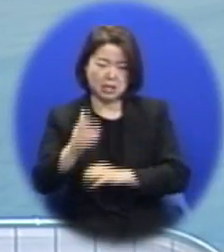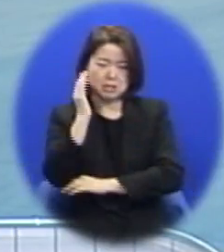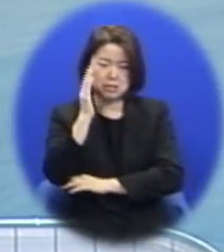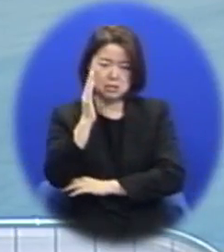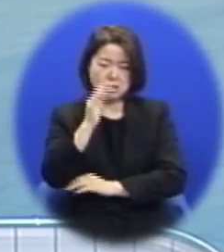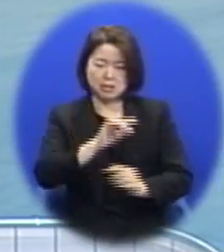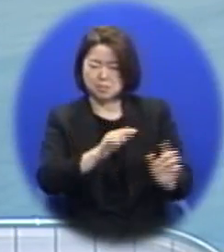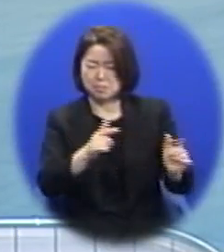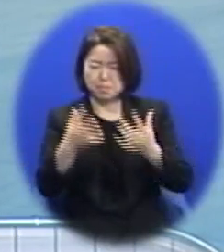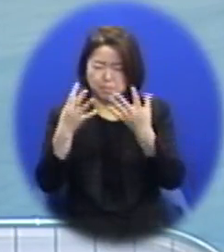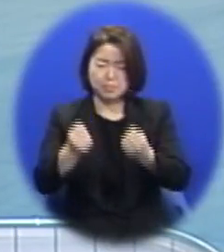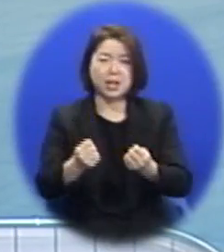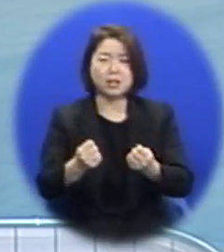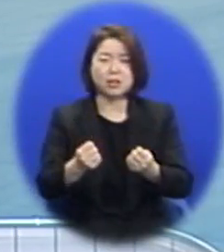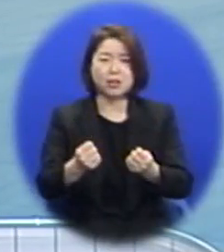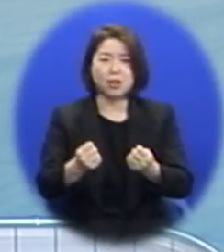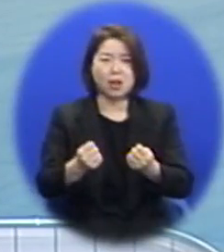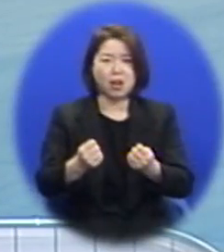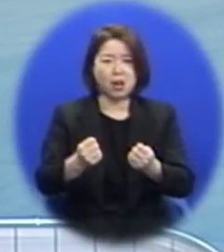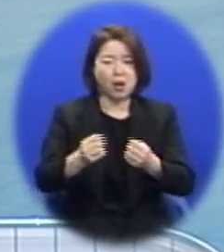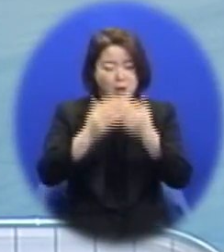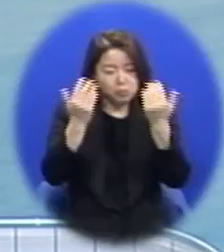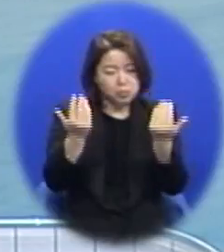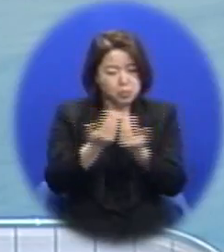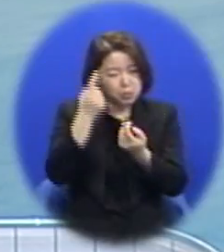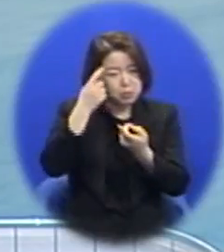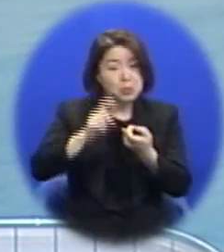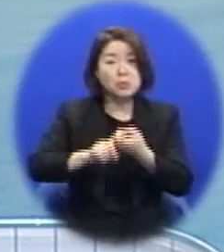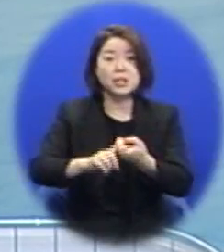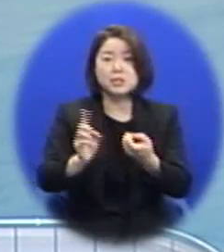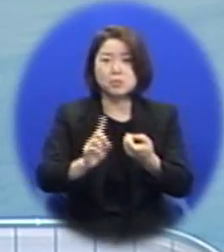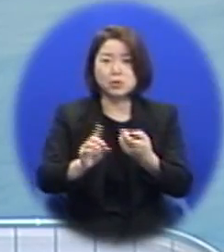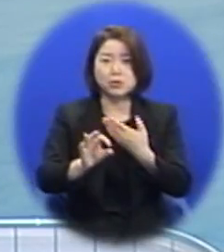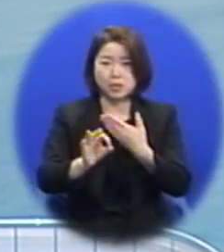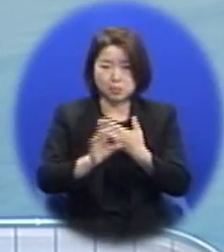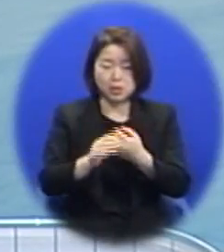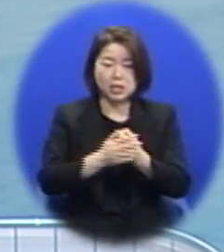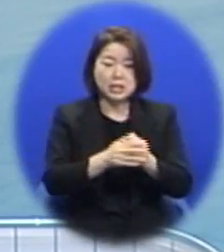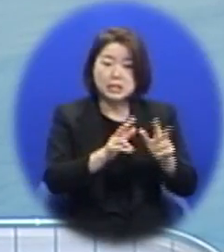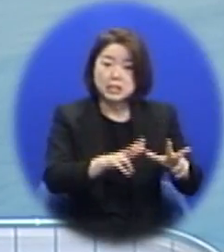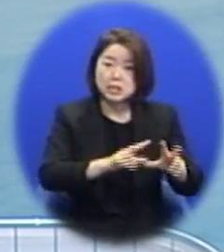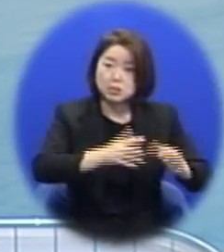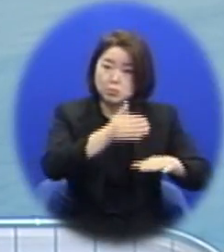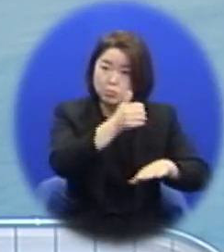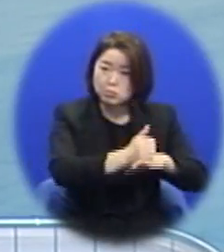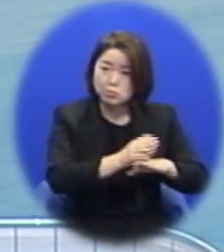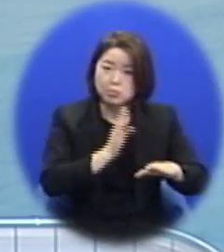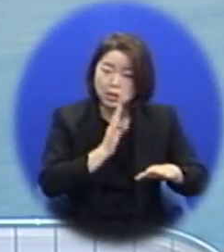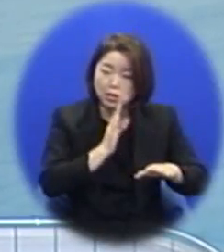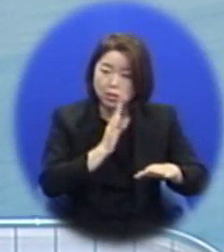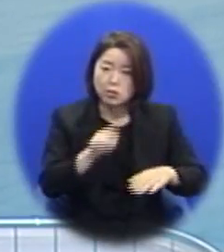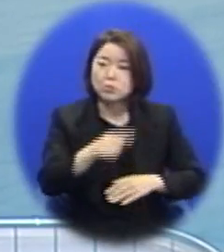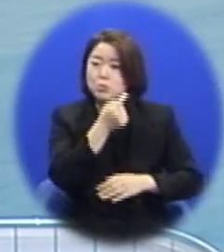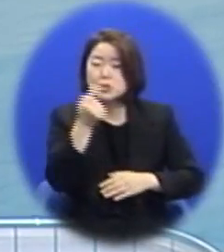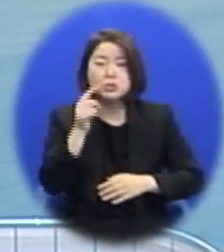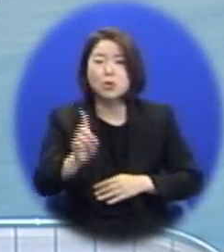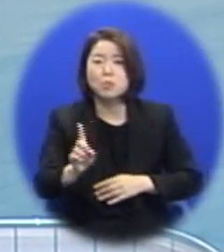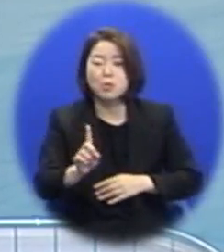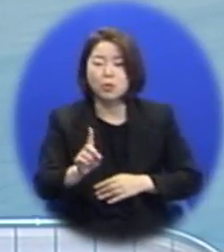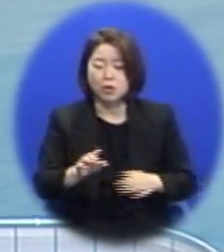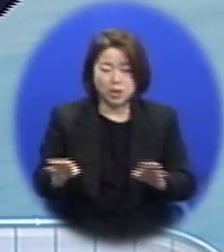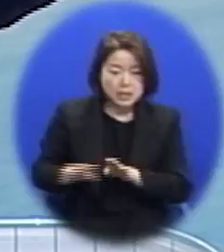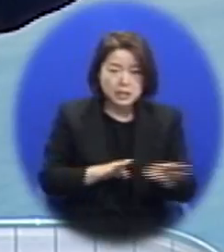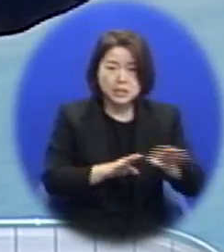있습니다. 온통 관심은요, 지금이 종말의 때냐, 그러면 증거가 뭐냐, 지진이